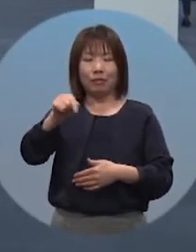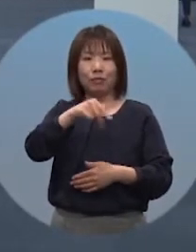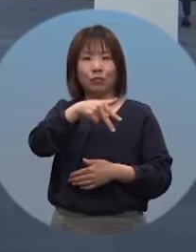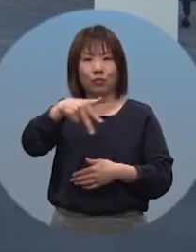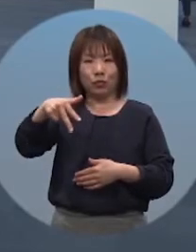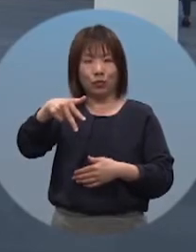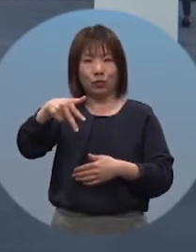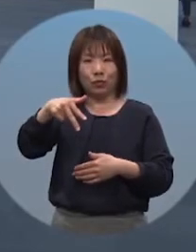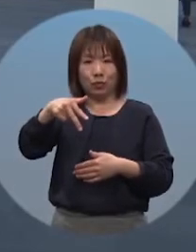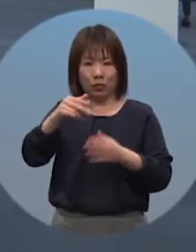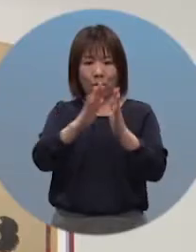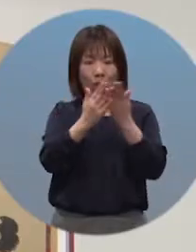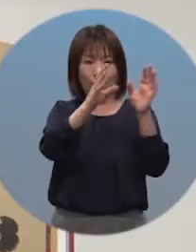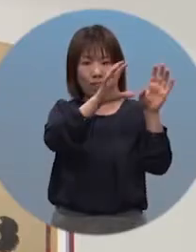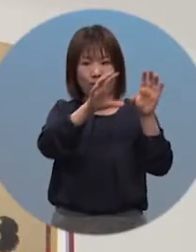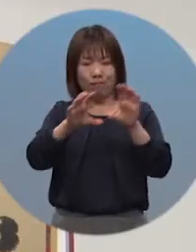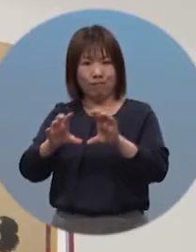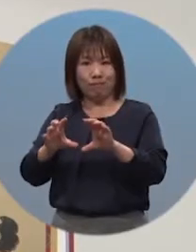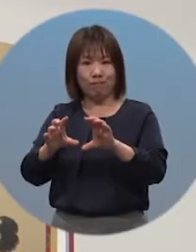を紹介します